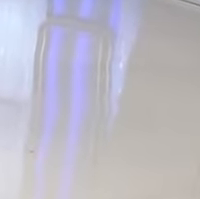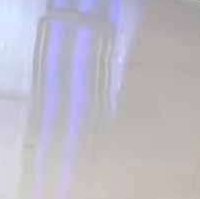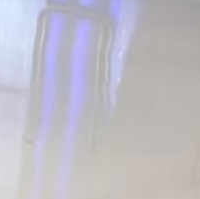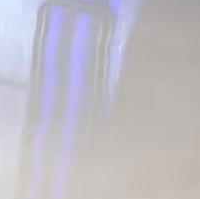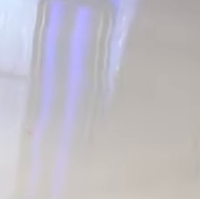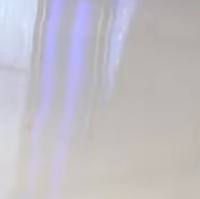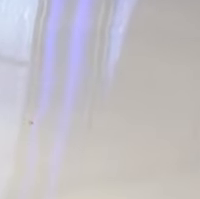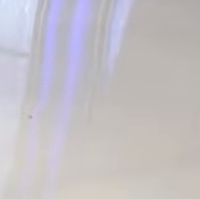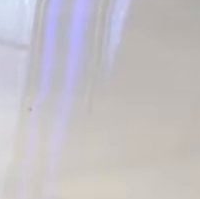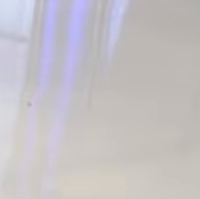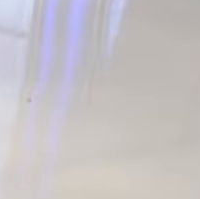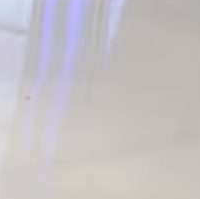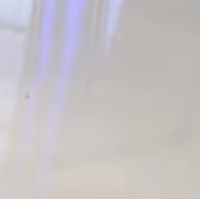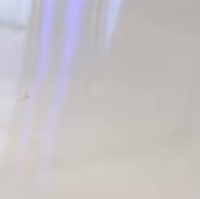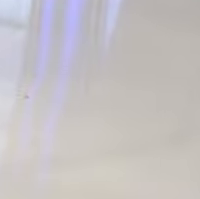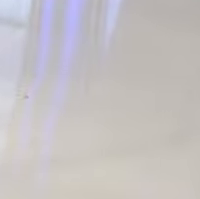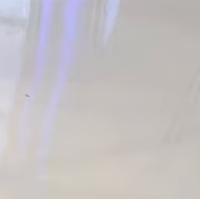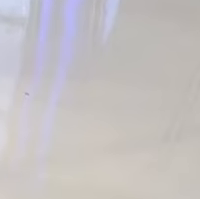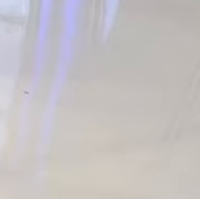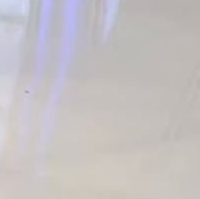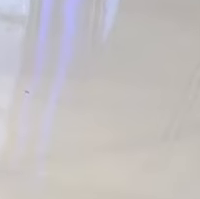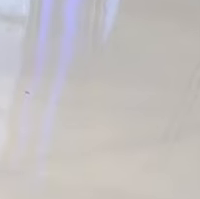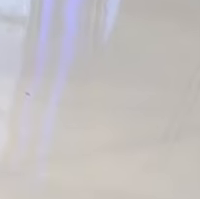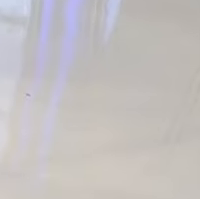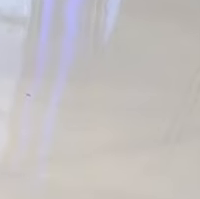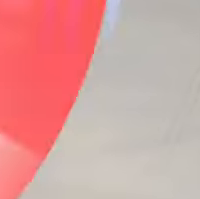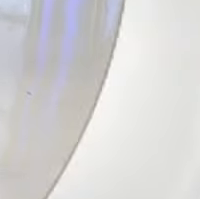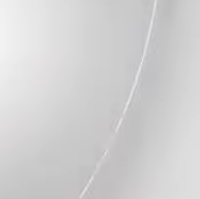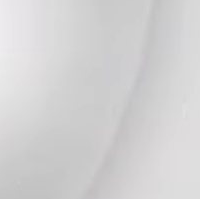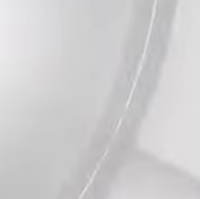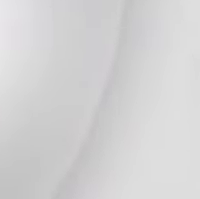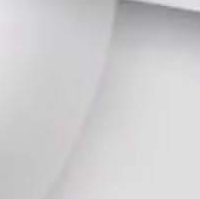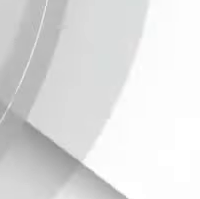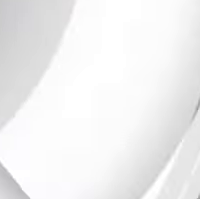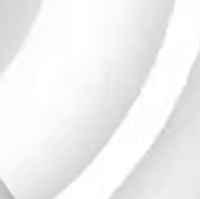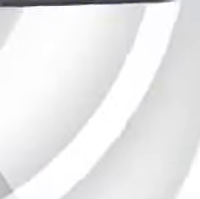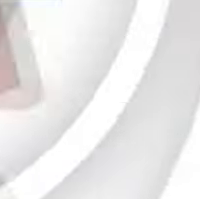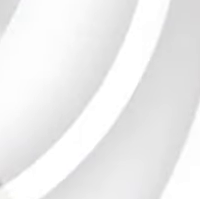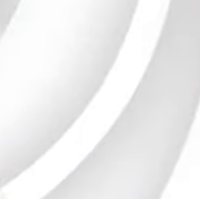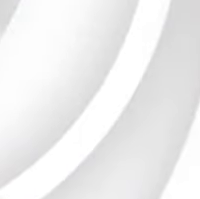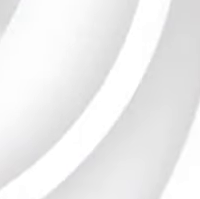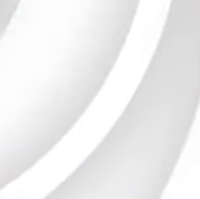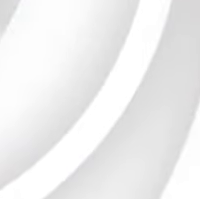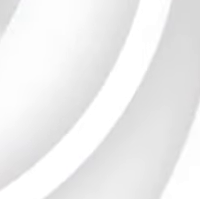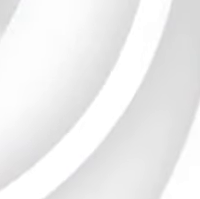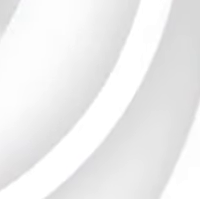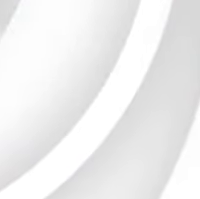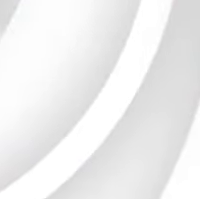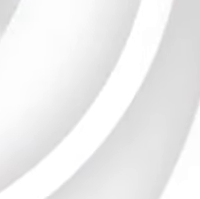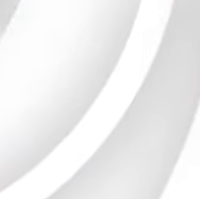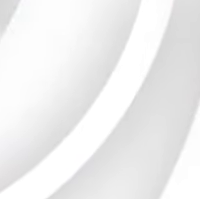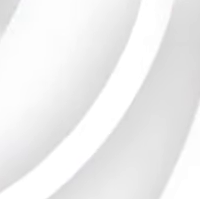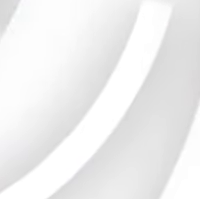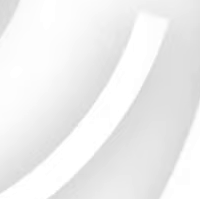Nagbabaga mga balita sa pagbabalik ng TV Patrol!